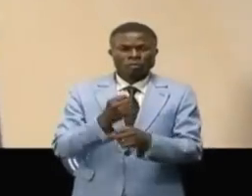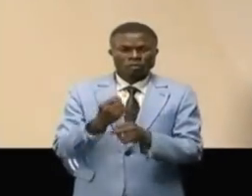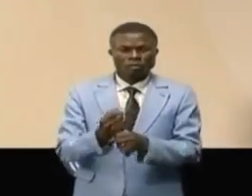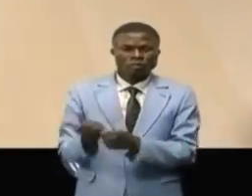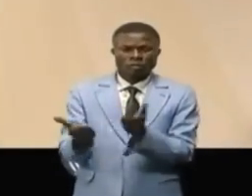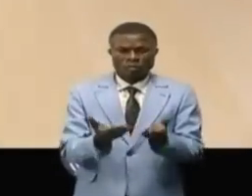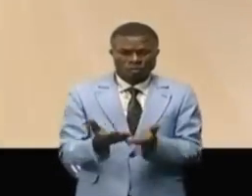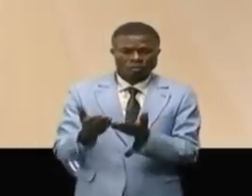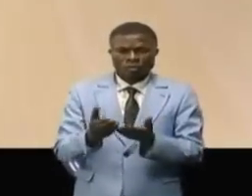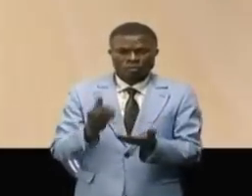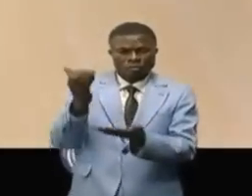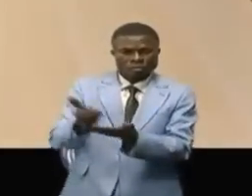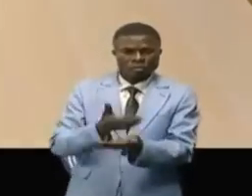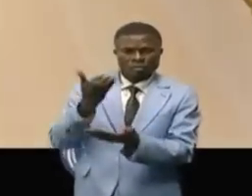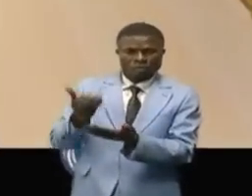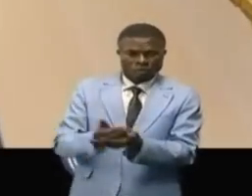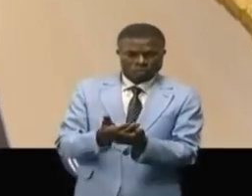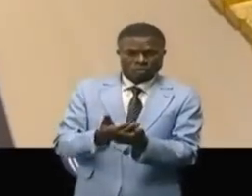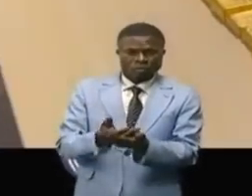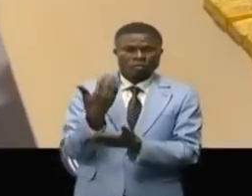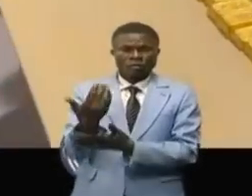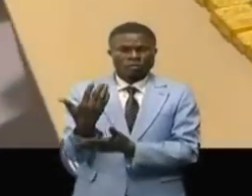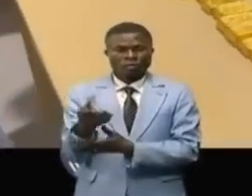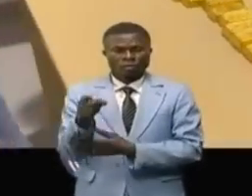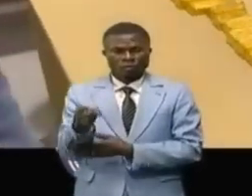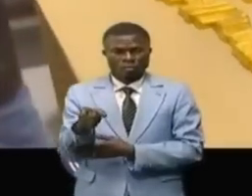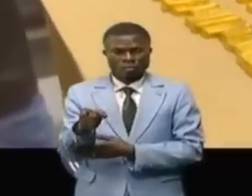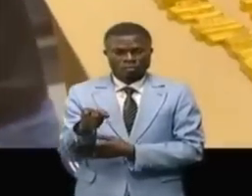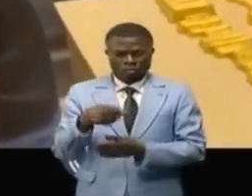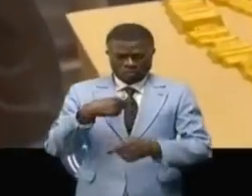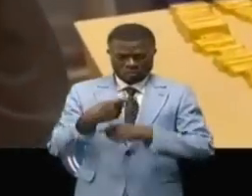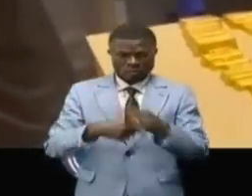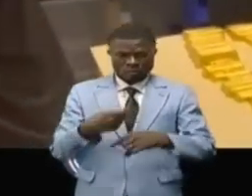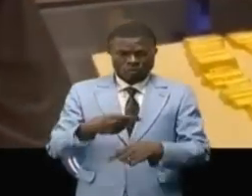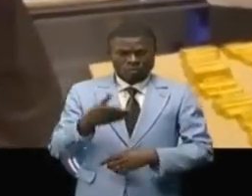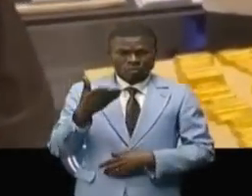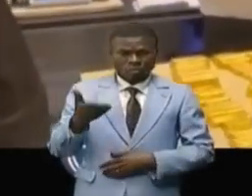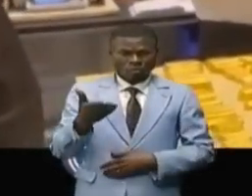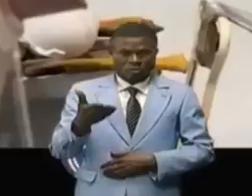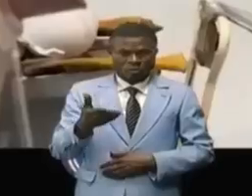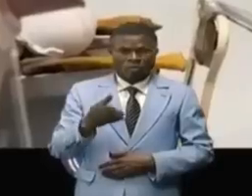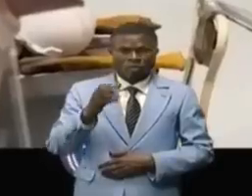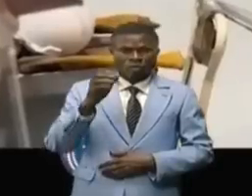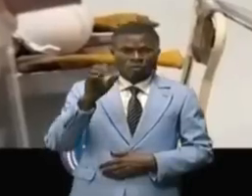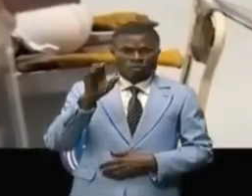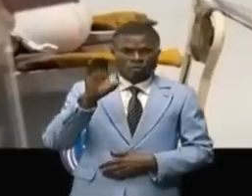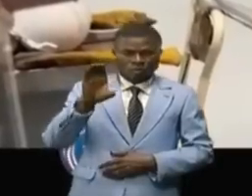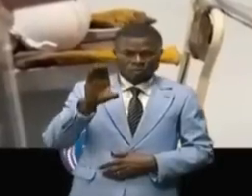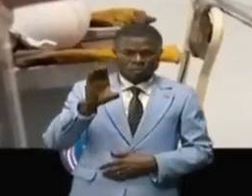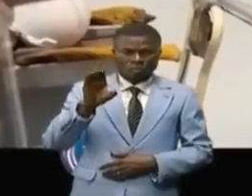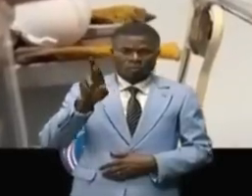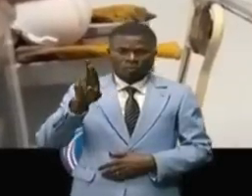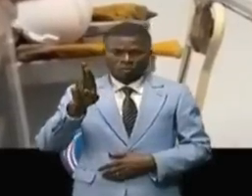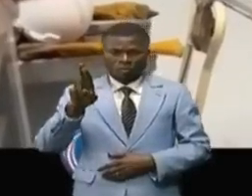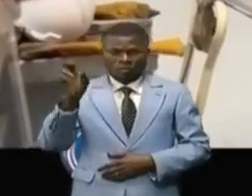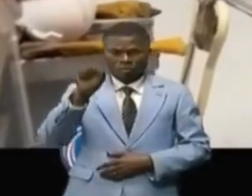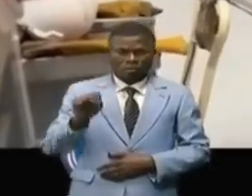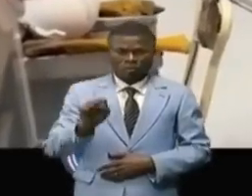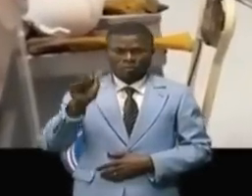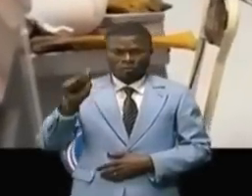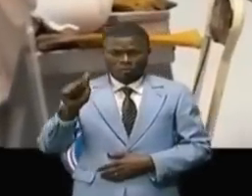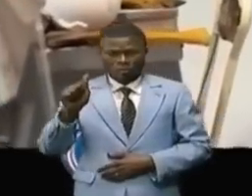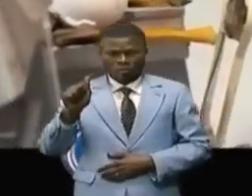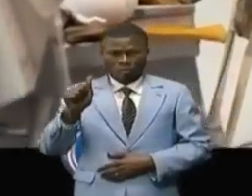lors d'exploitation artisanale qui exporte officiellement primaire à Gold Darcy sa consiste pour les administrateurs